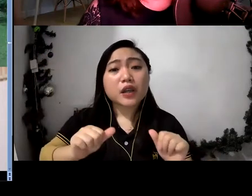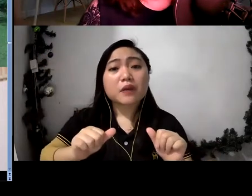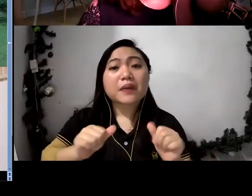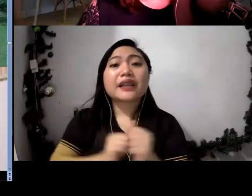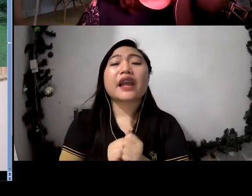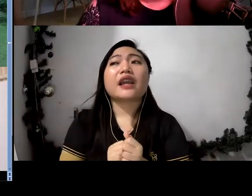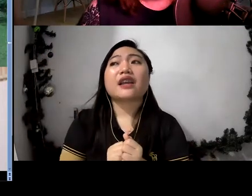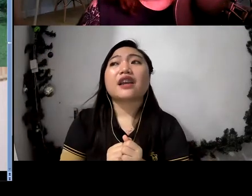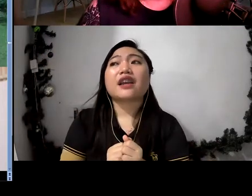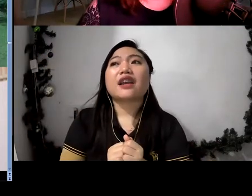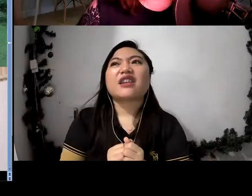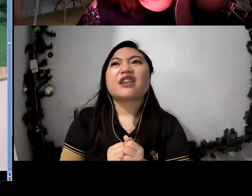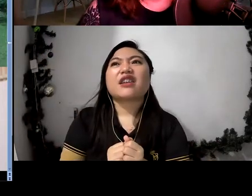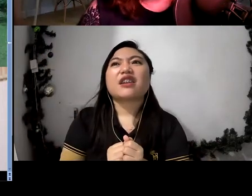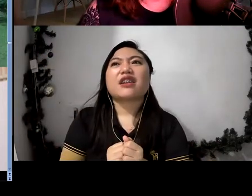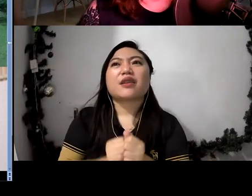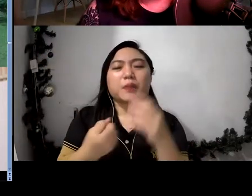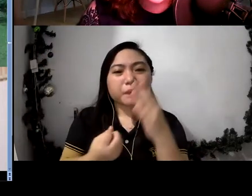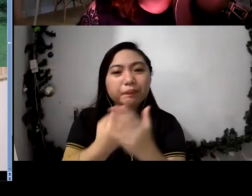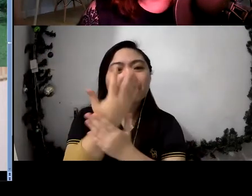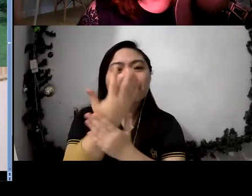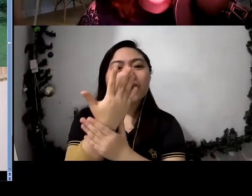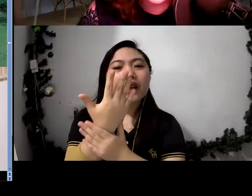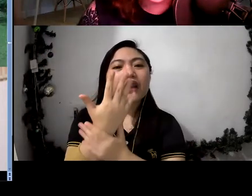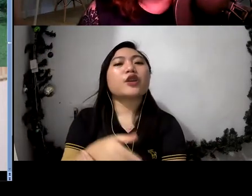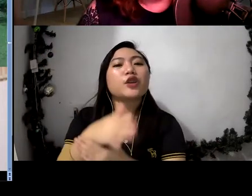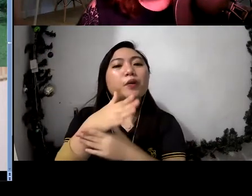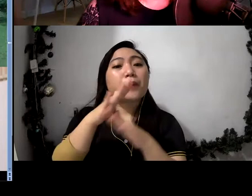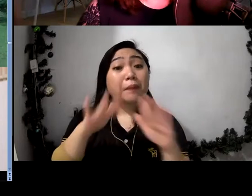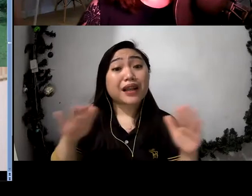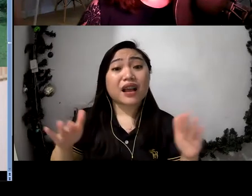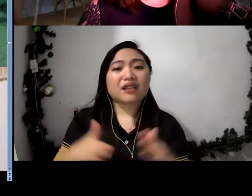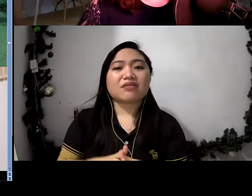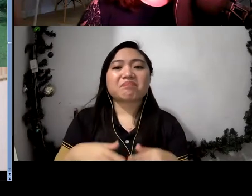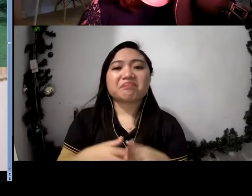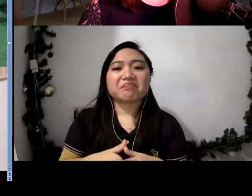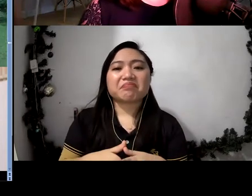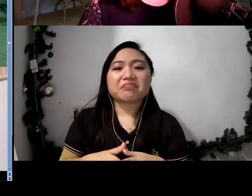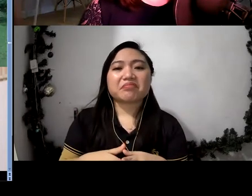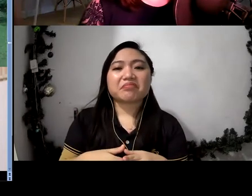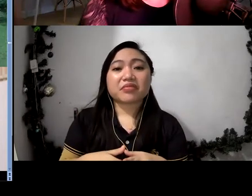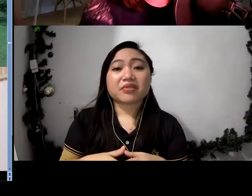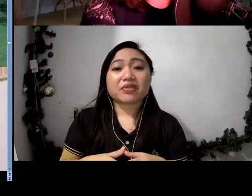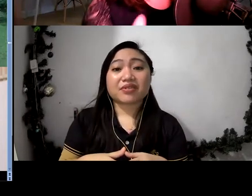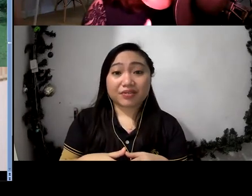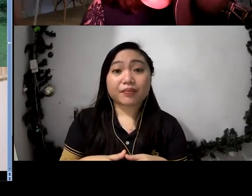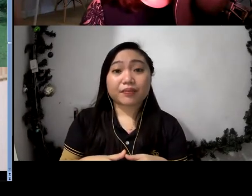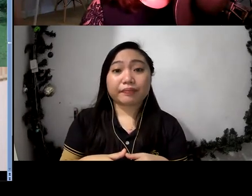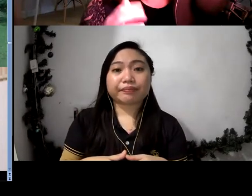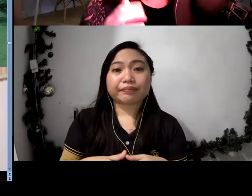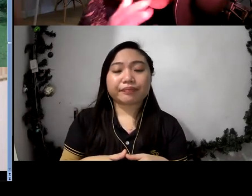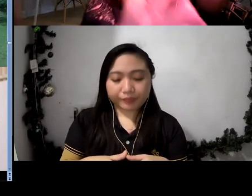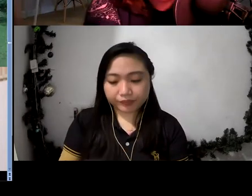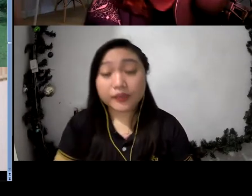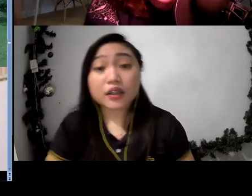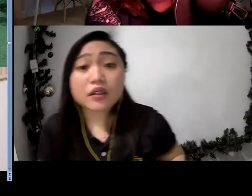no, nag-aaway, exposed sa violence, murahan, saksakan, tapos pipilitin yun na na-expose yung bata. No?